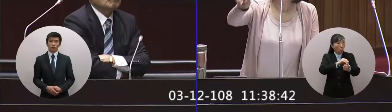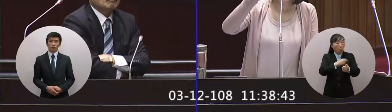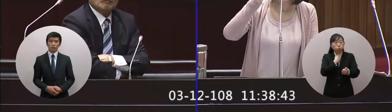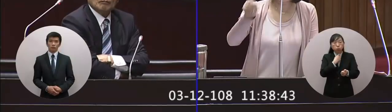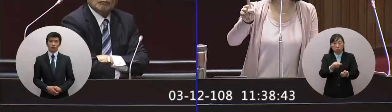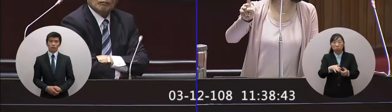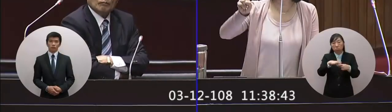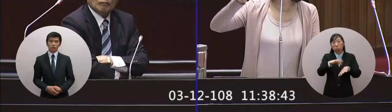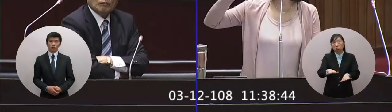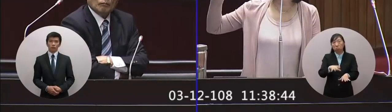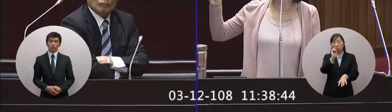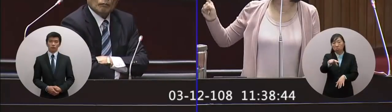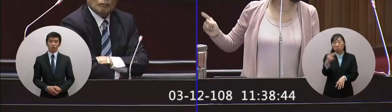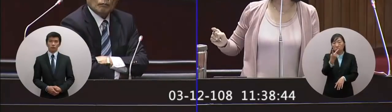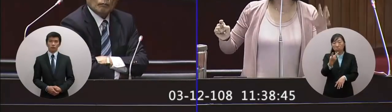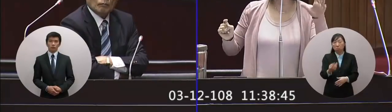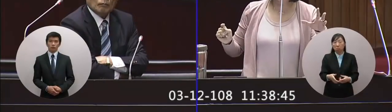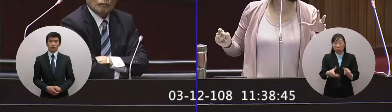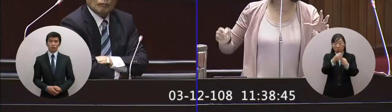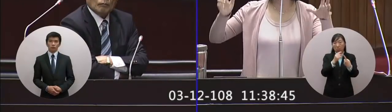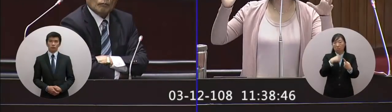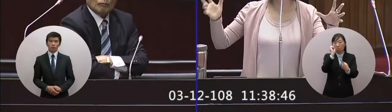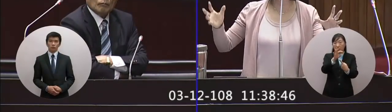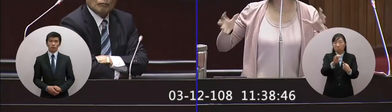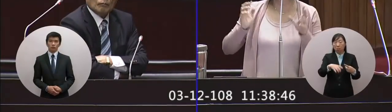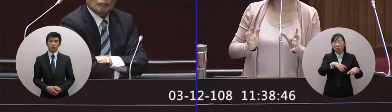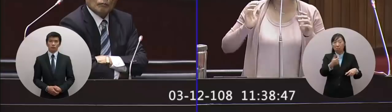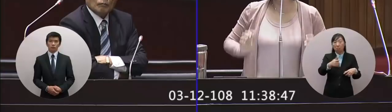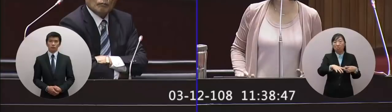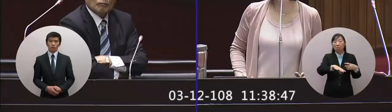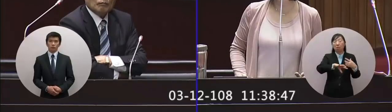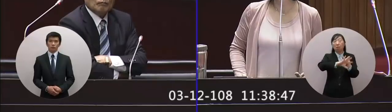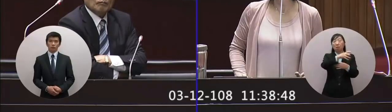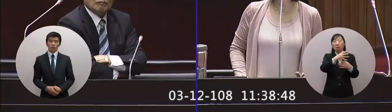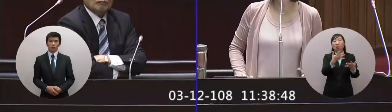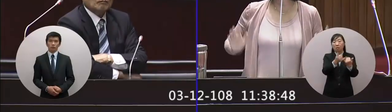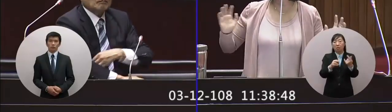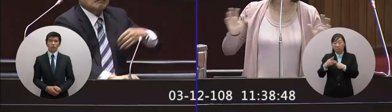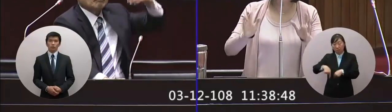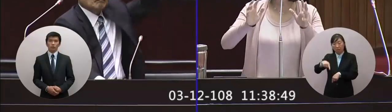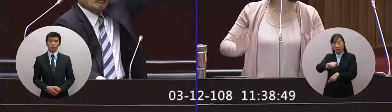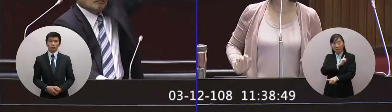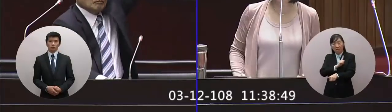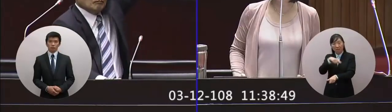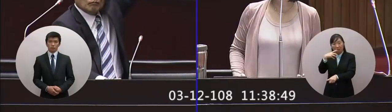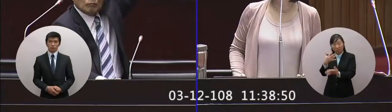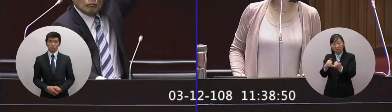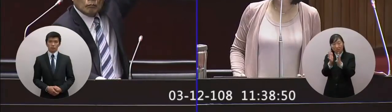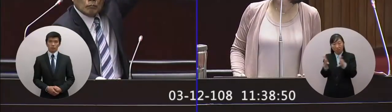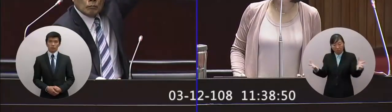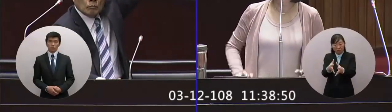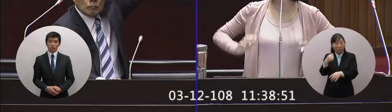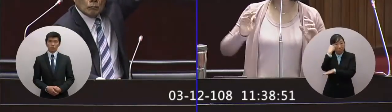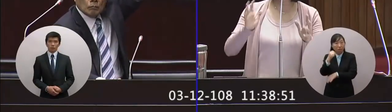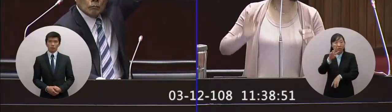点，它强制要求国际学生跟国内学生住在一起，而且它是男女合宿，